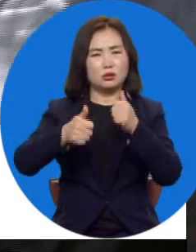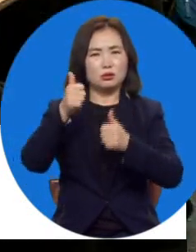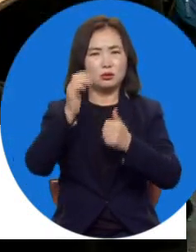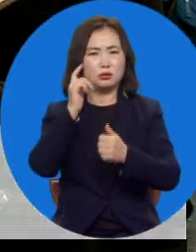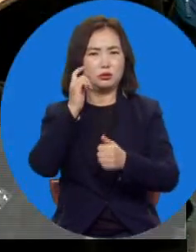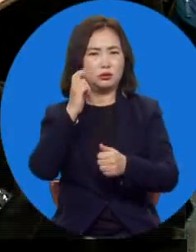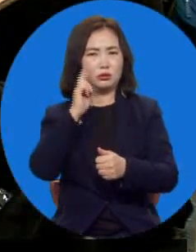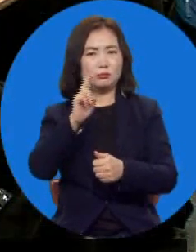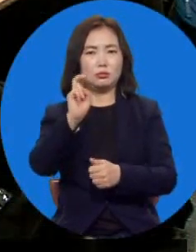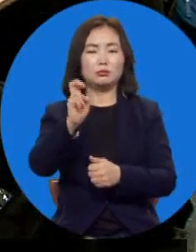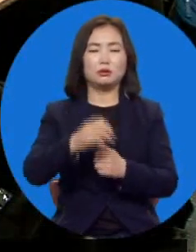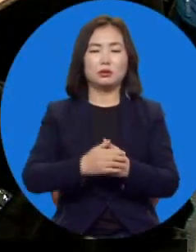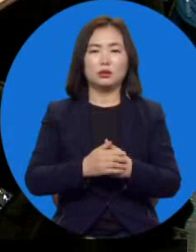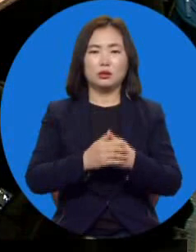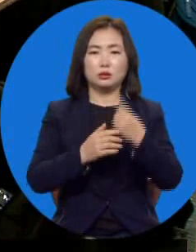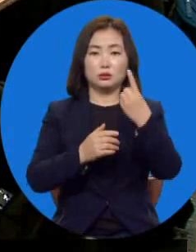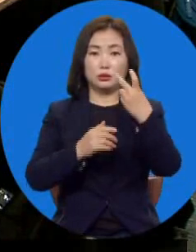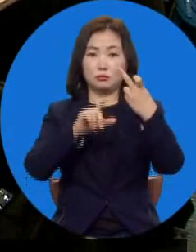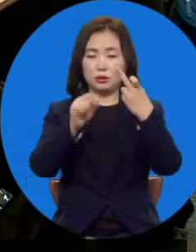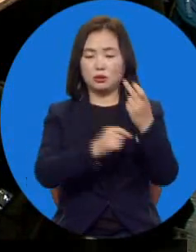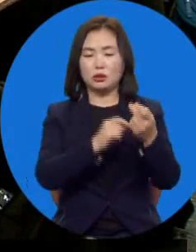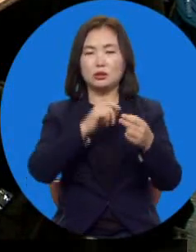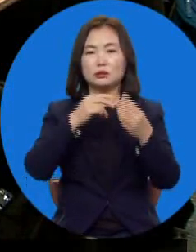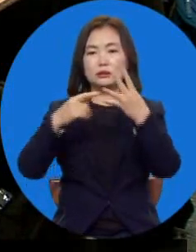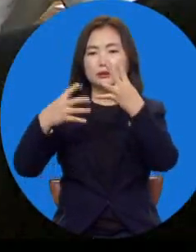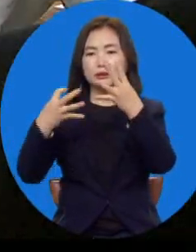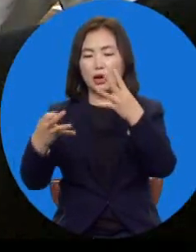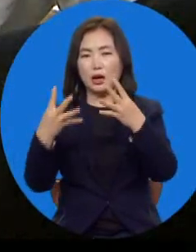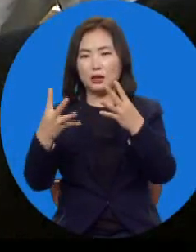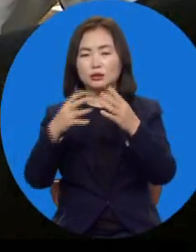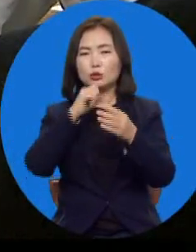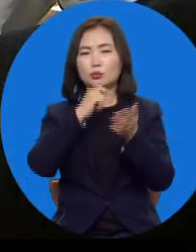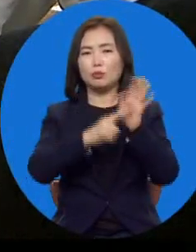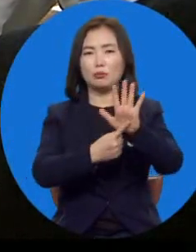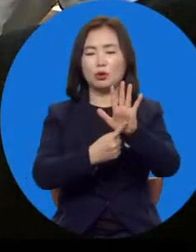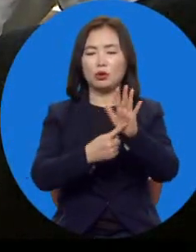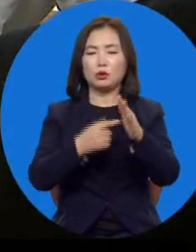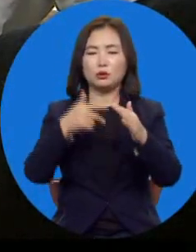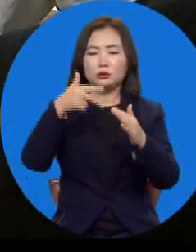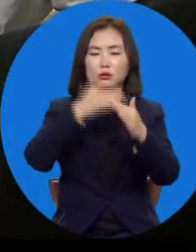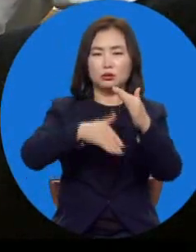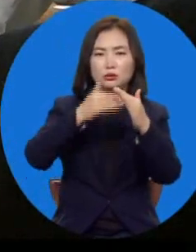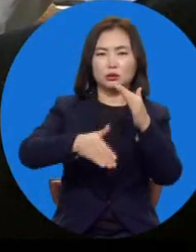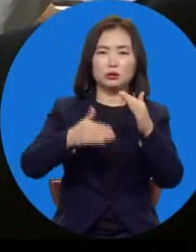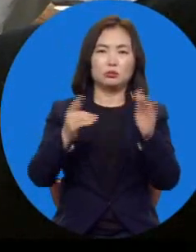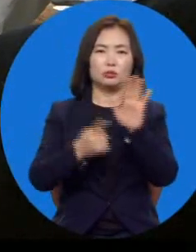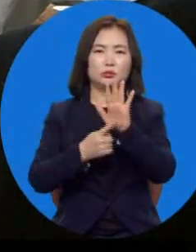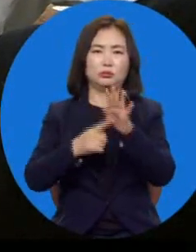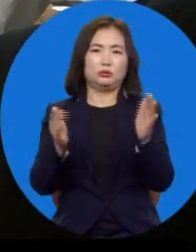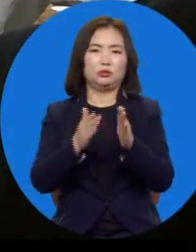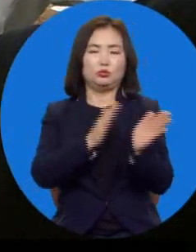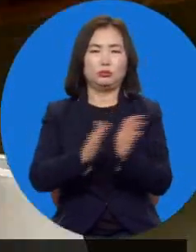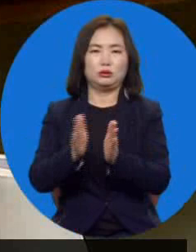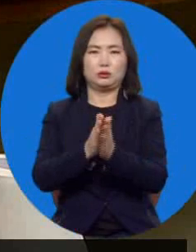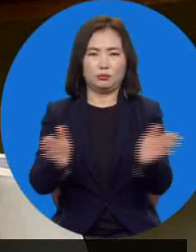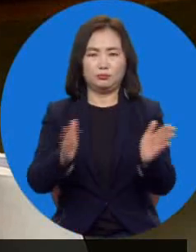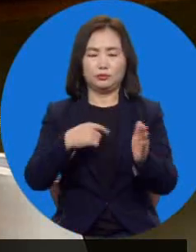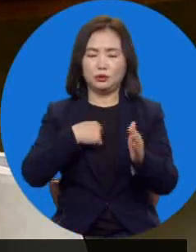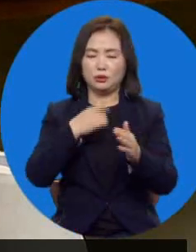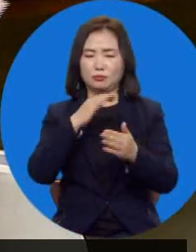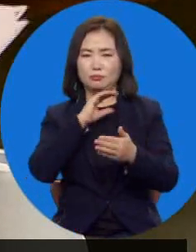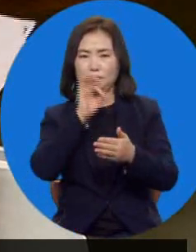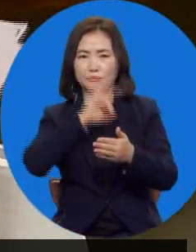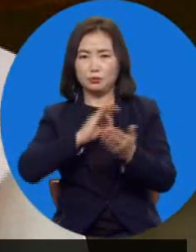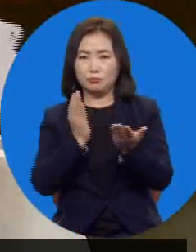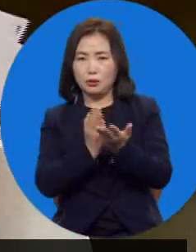있습니다 다음달 4일 수능 점수가 발표되면 정시모집 준비가 시작됩니다 전문가들은 자신에게 유리한